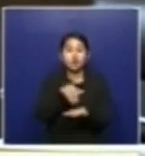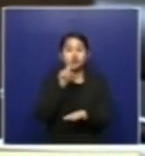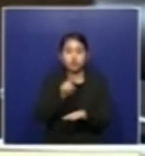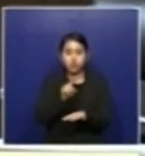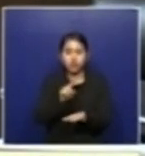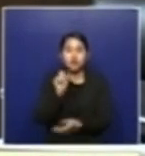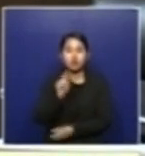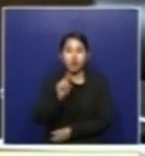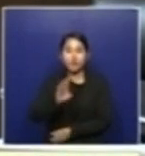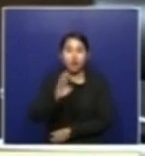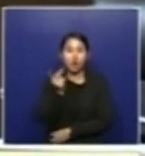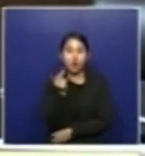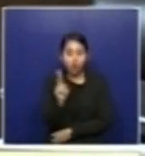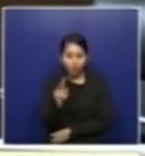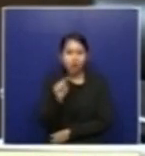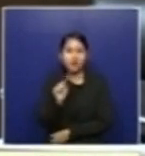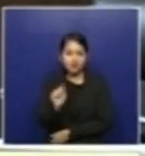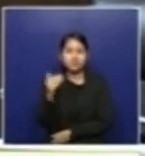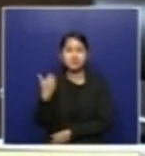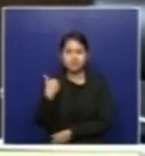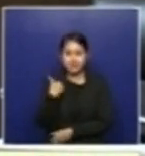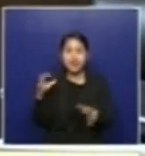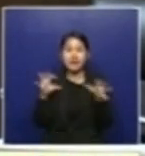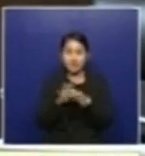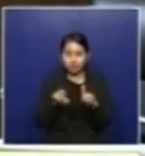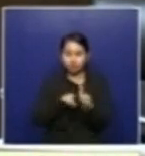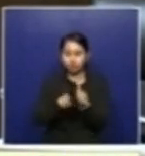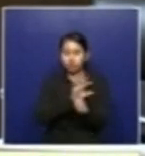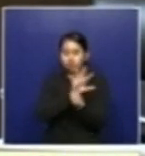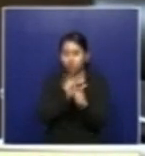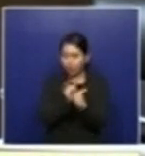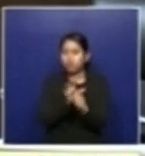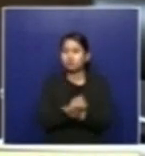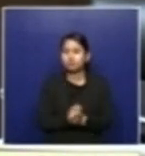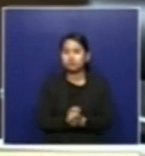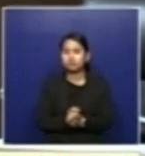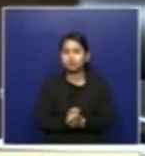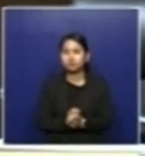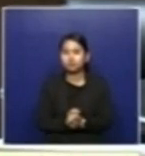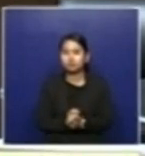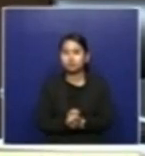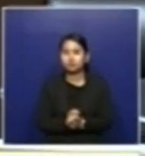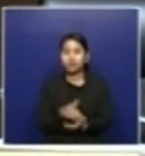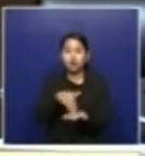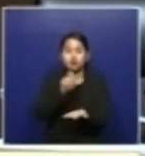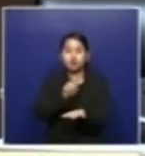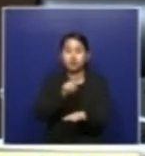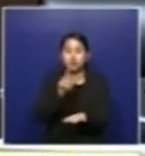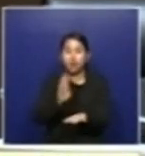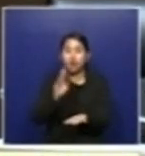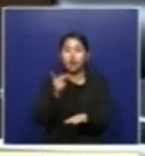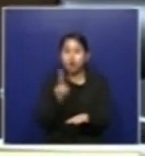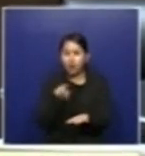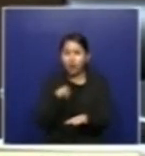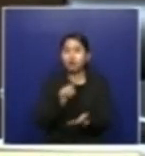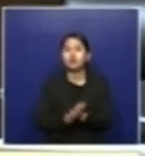แพร่ระบาดของโรคติดต่อไวรัสโคโรนา19หรือโควิดเนี่ยหรือสปค.แสดงให้เห็นนะครับ